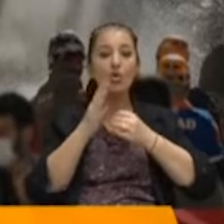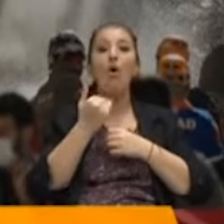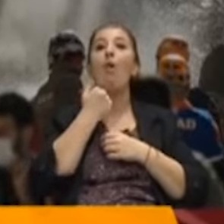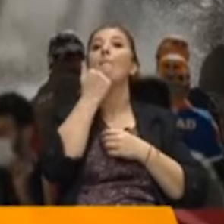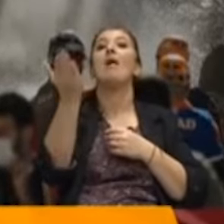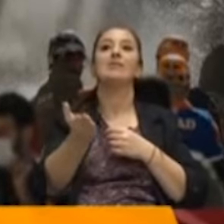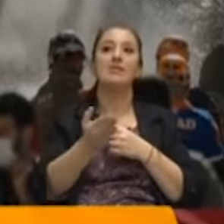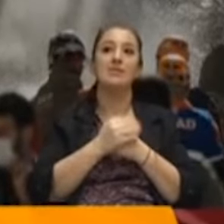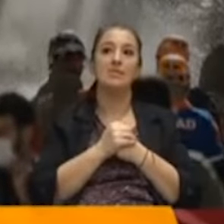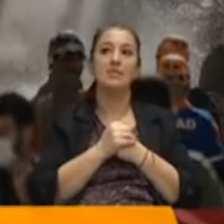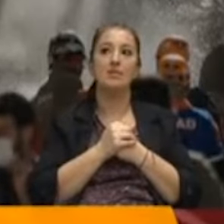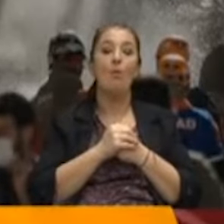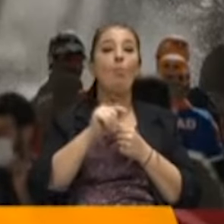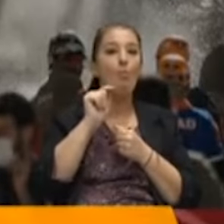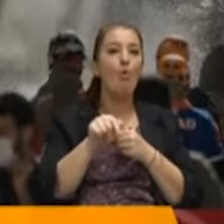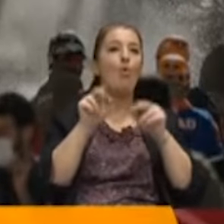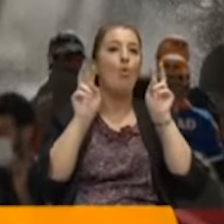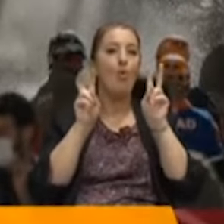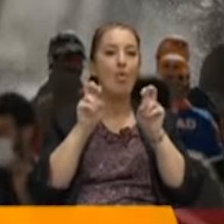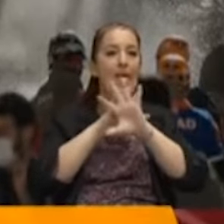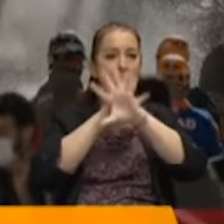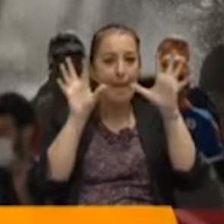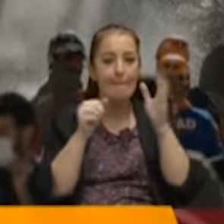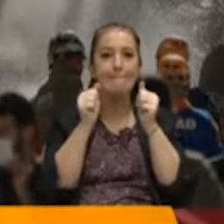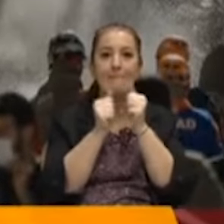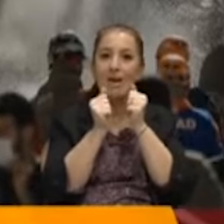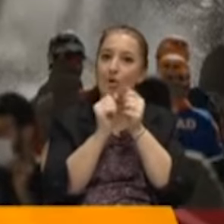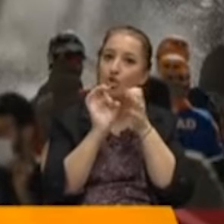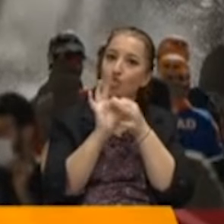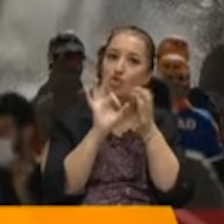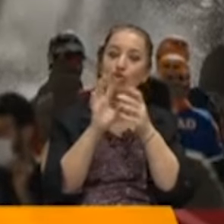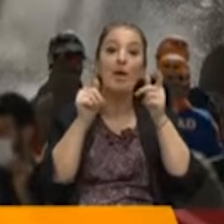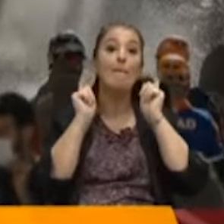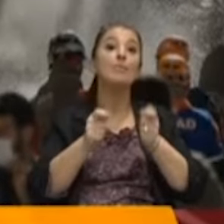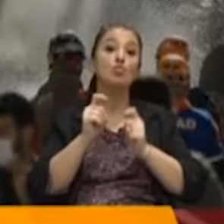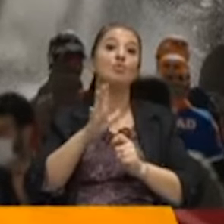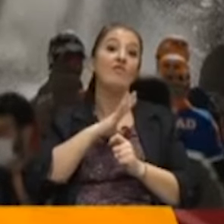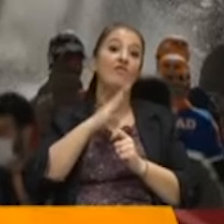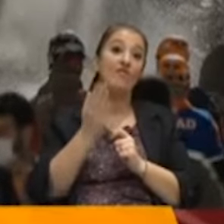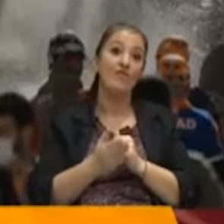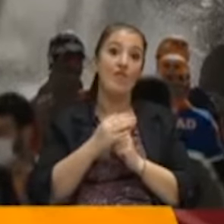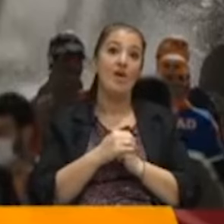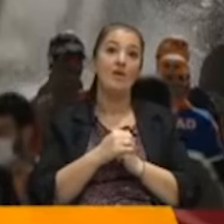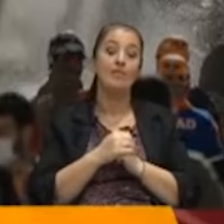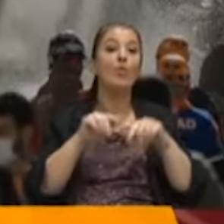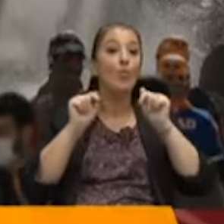Olmaz. Bu konuyu hep birlikte çözme mecburiyetimiz vardır.